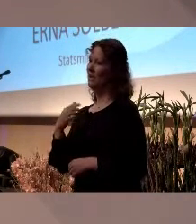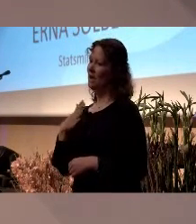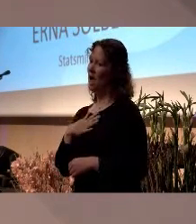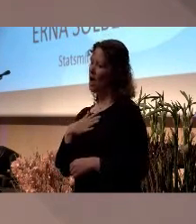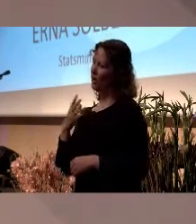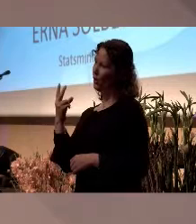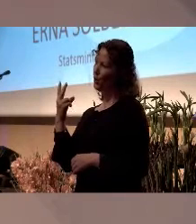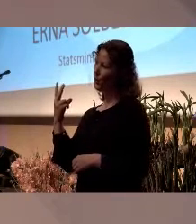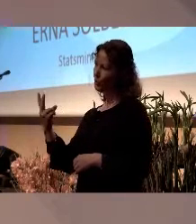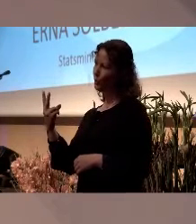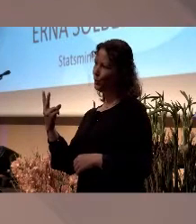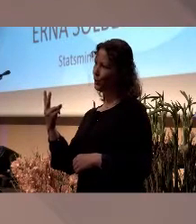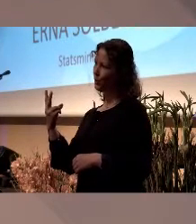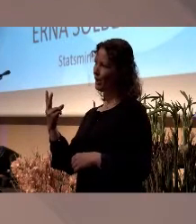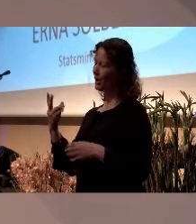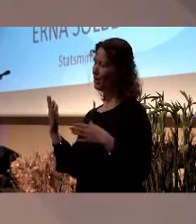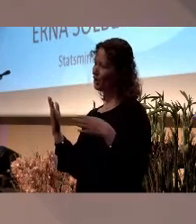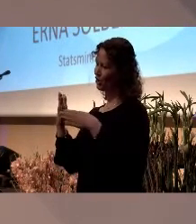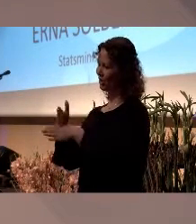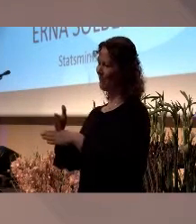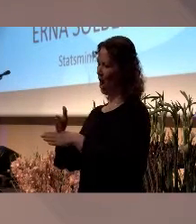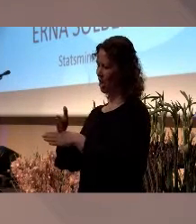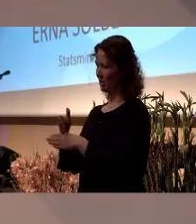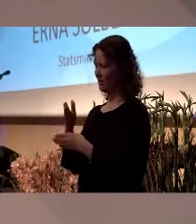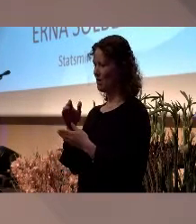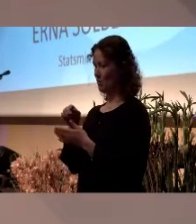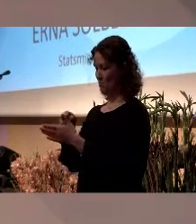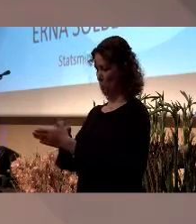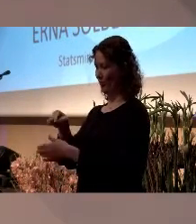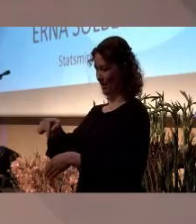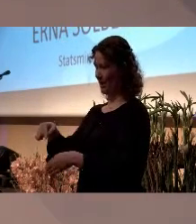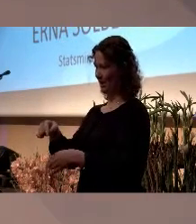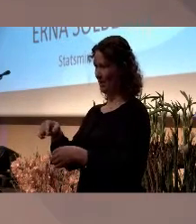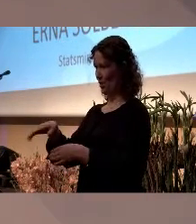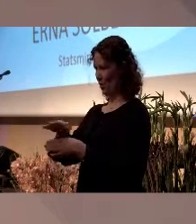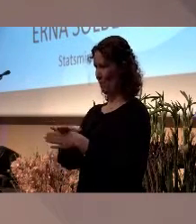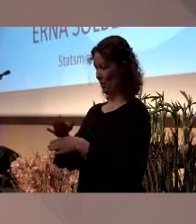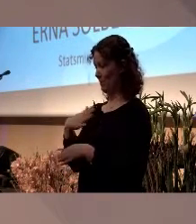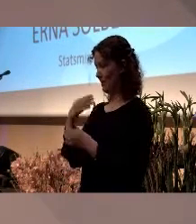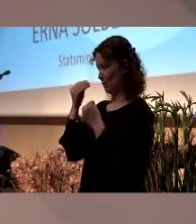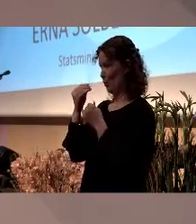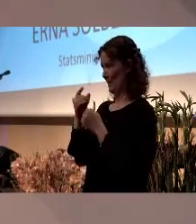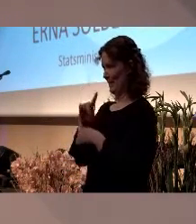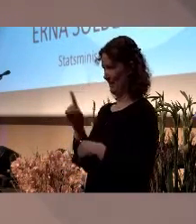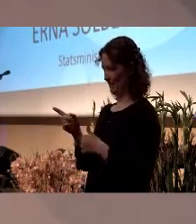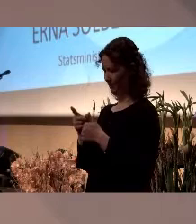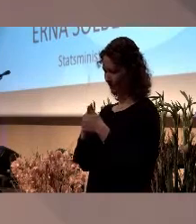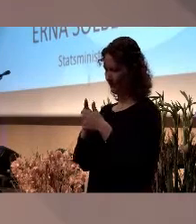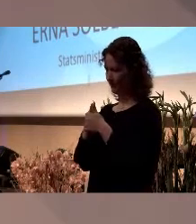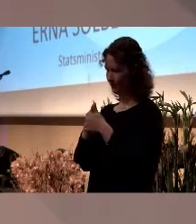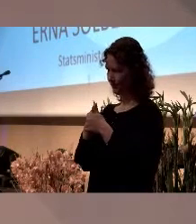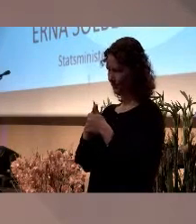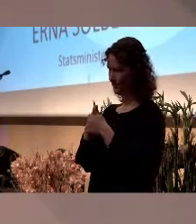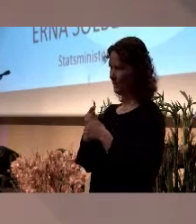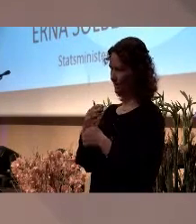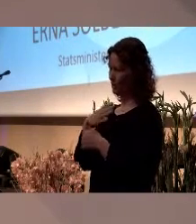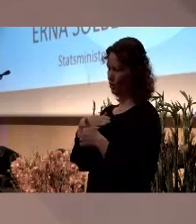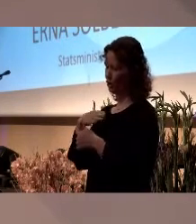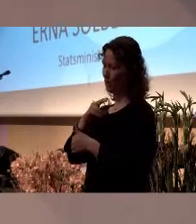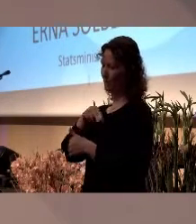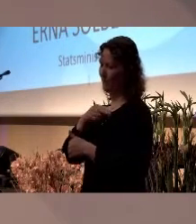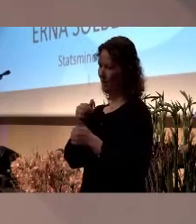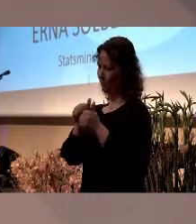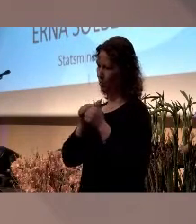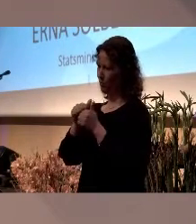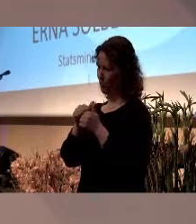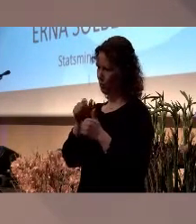to kryssende fag rettet mot dette området i min studietid. Det ene pleier jeg å fortelle Sykepleierforbundet. Jeg